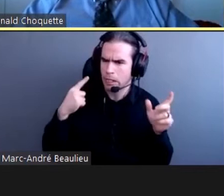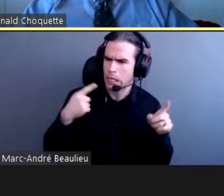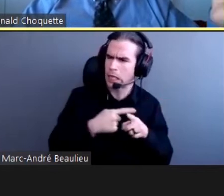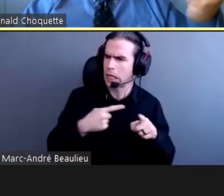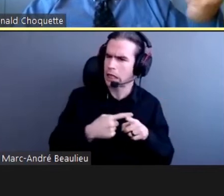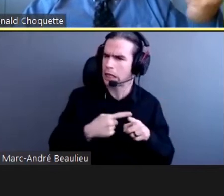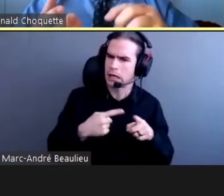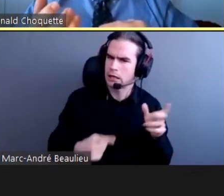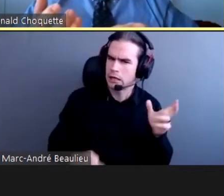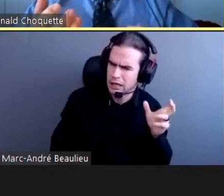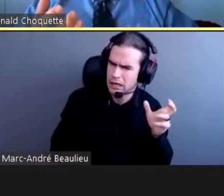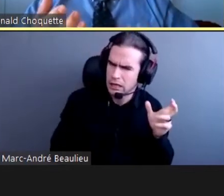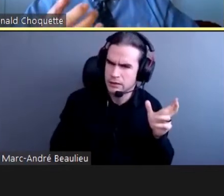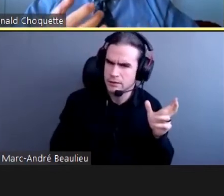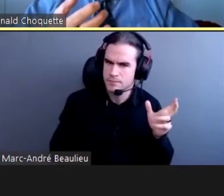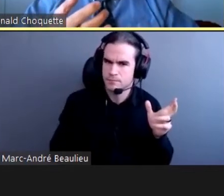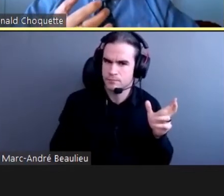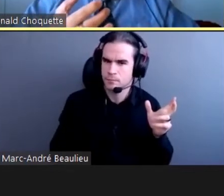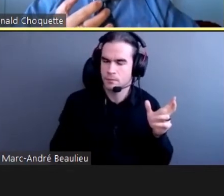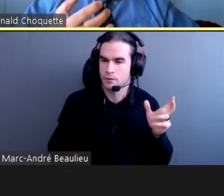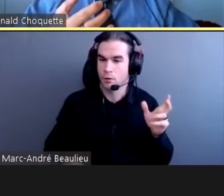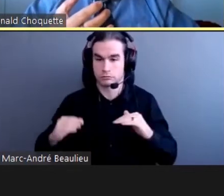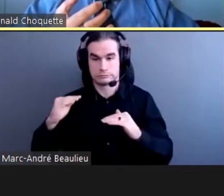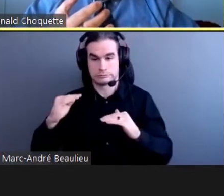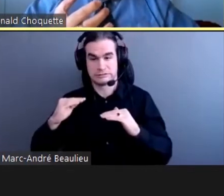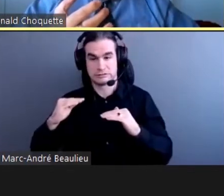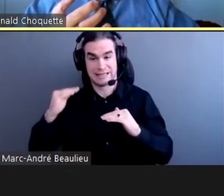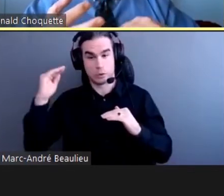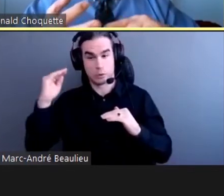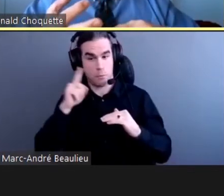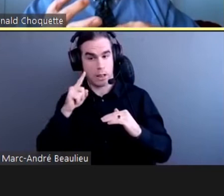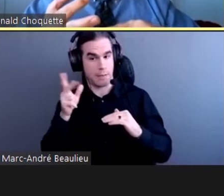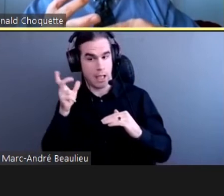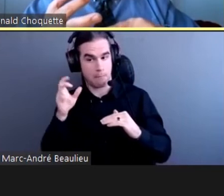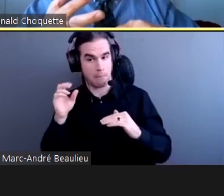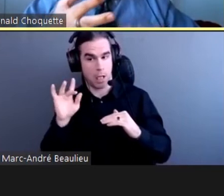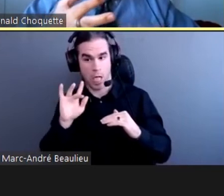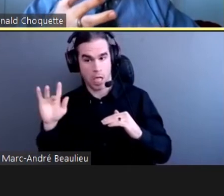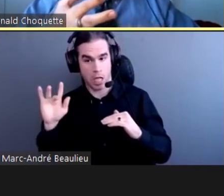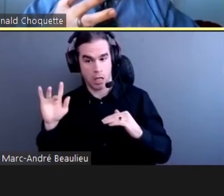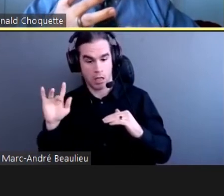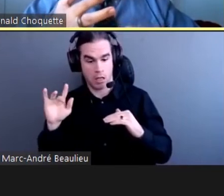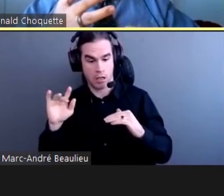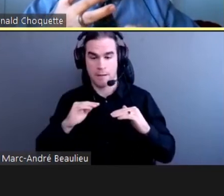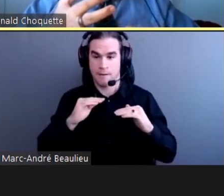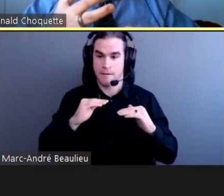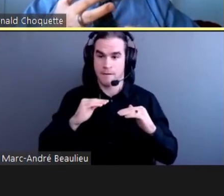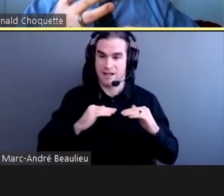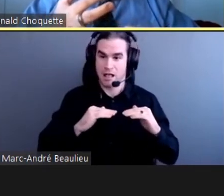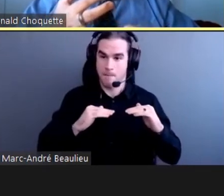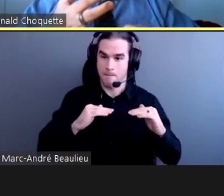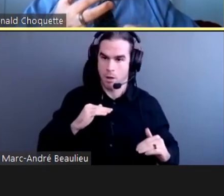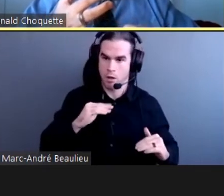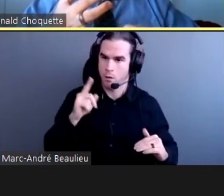fond. Donc, les sons aigus ne sont pas audibles, puis les sons de basse fréquence ne sont pas